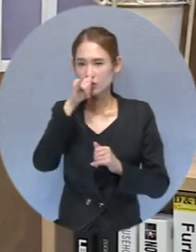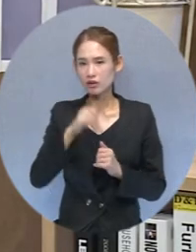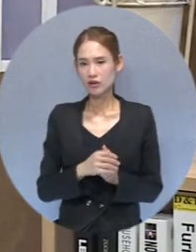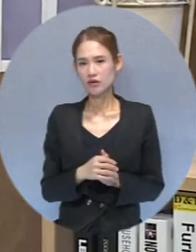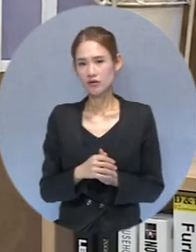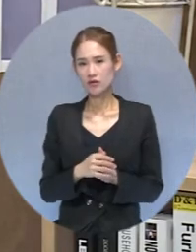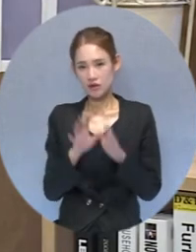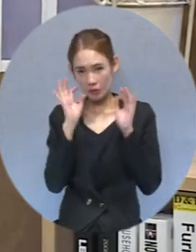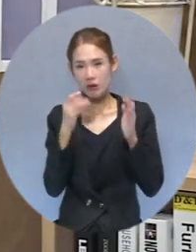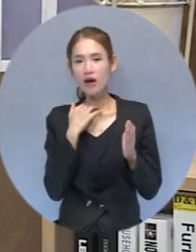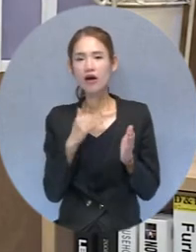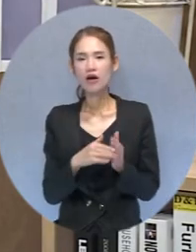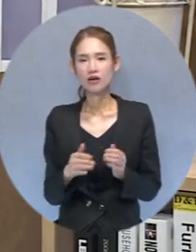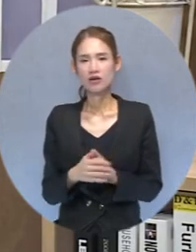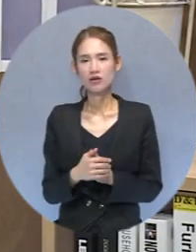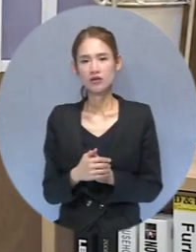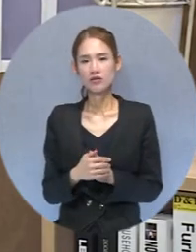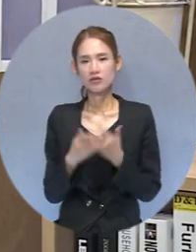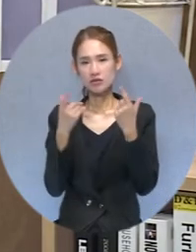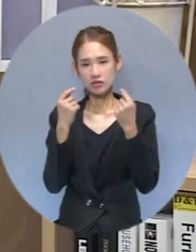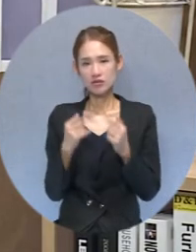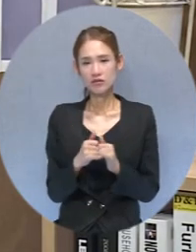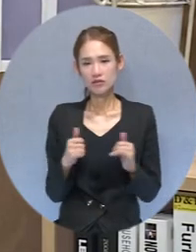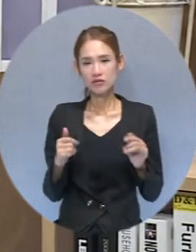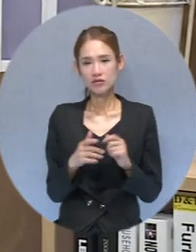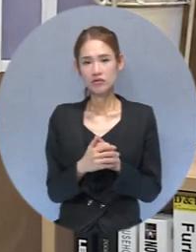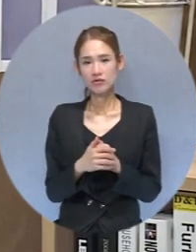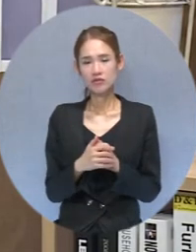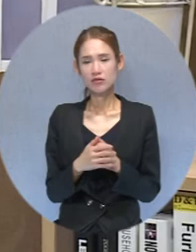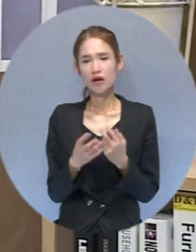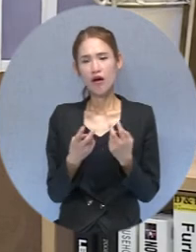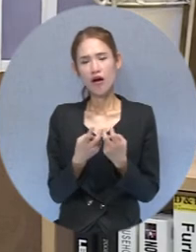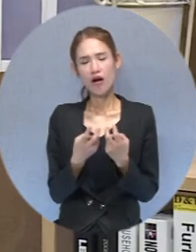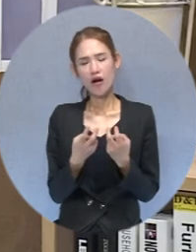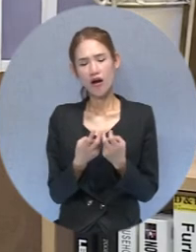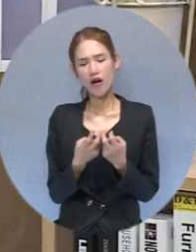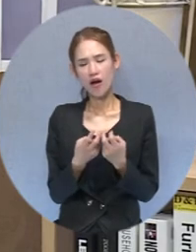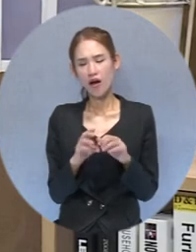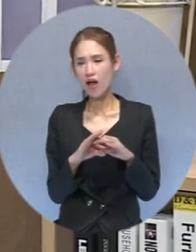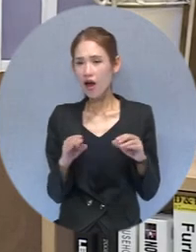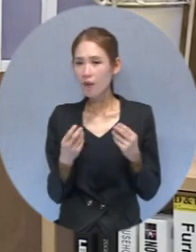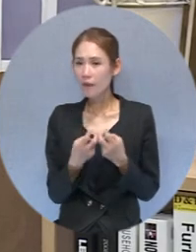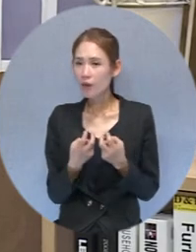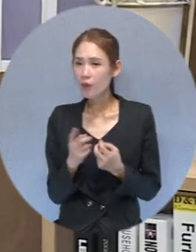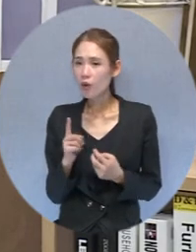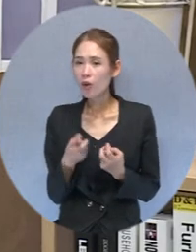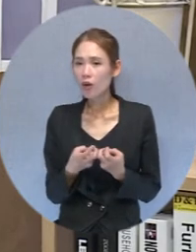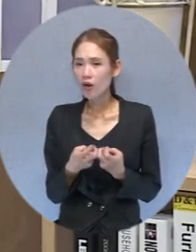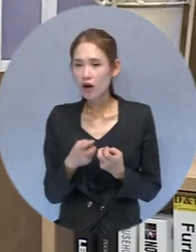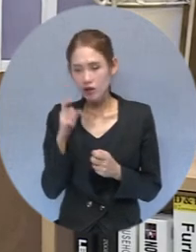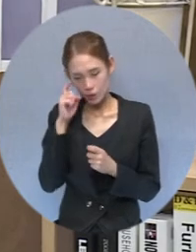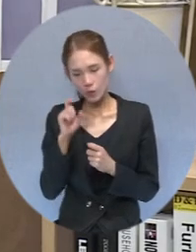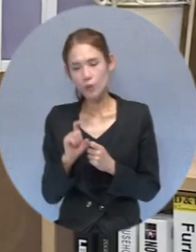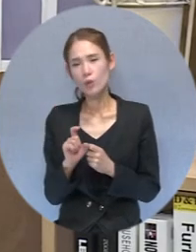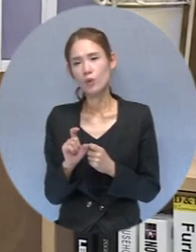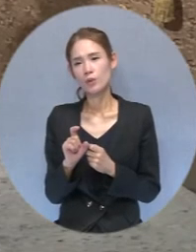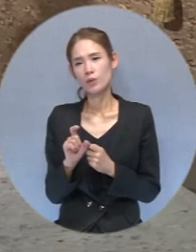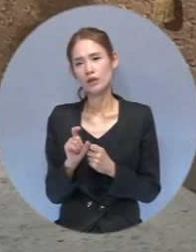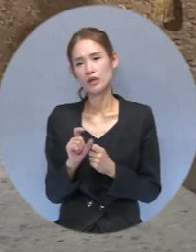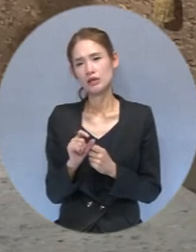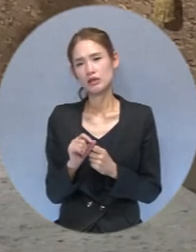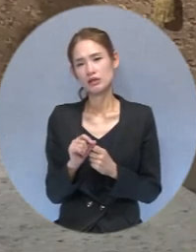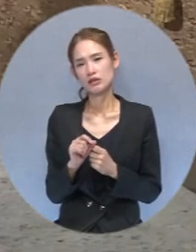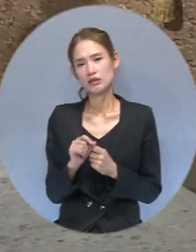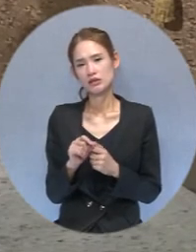네. 그래서 이제 그런 부분 같은 경우도 좀 어떻게 하면 해결을 할 수 있을까라는 고민이 좀 되더라고요. 그건